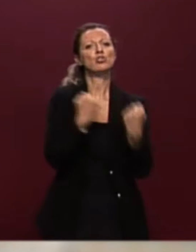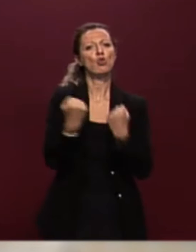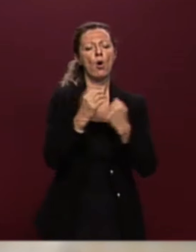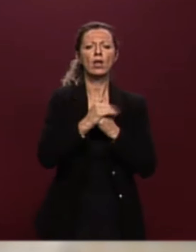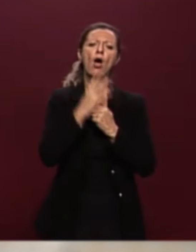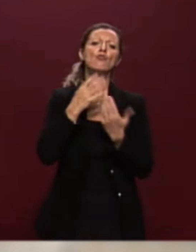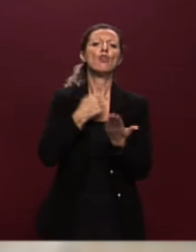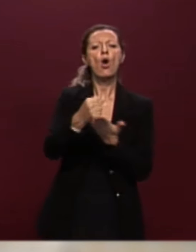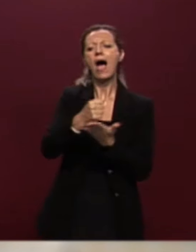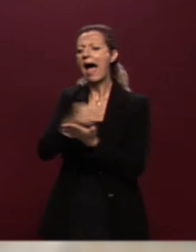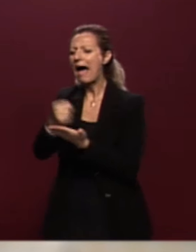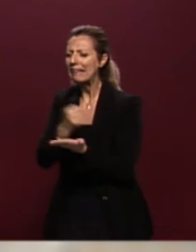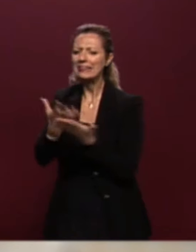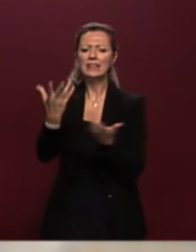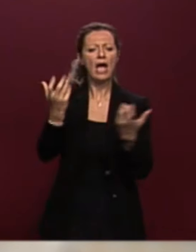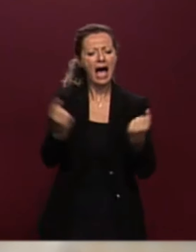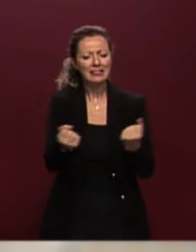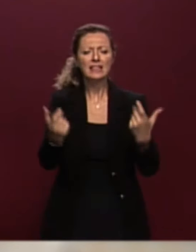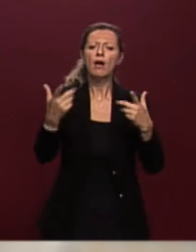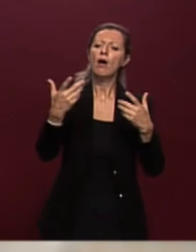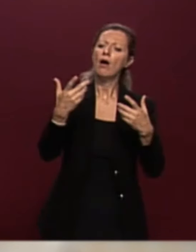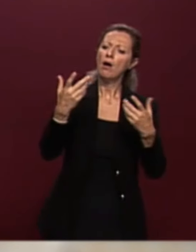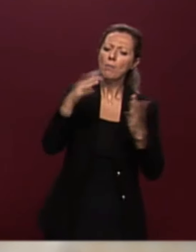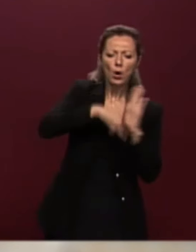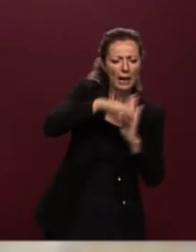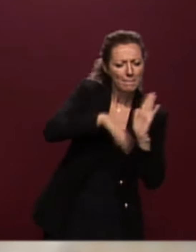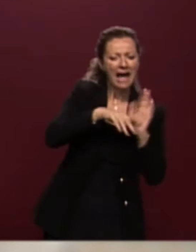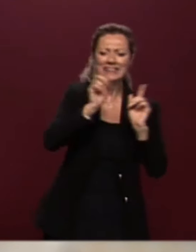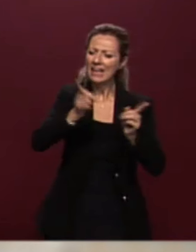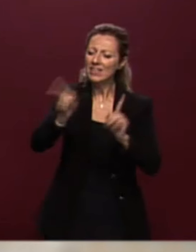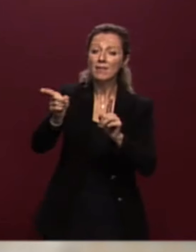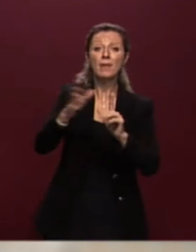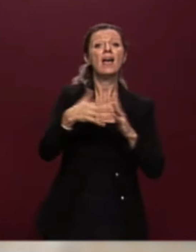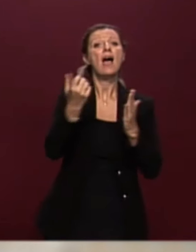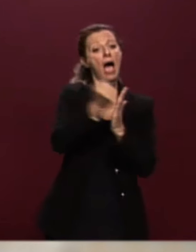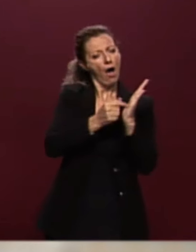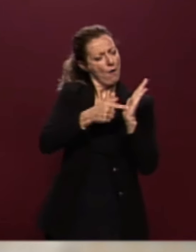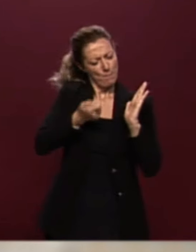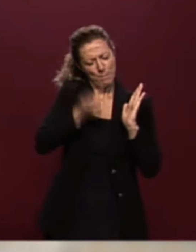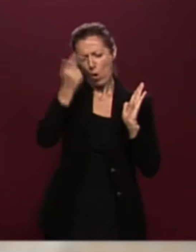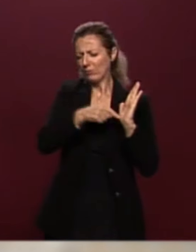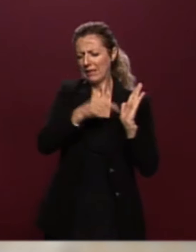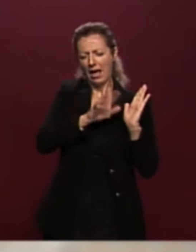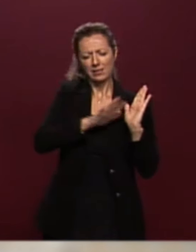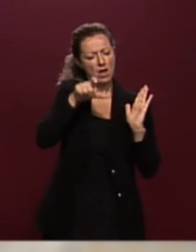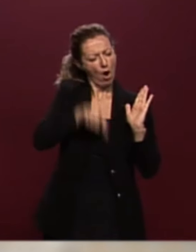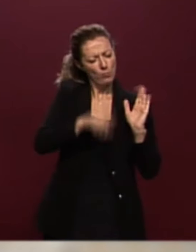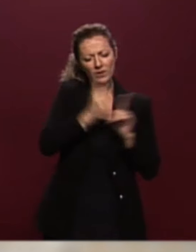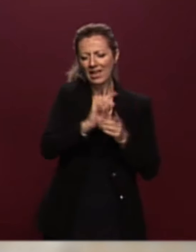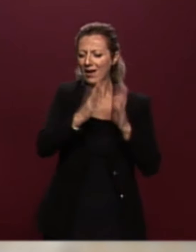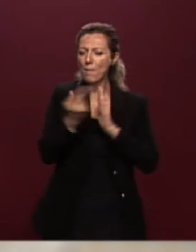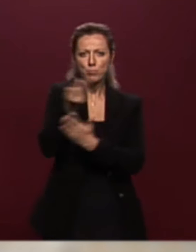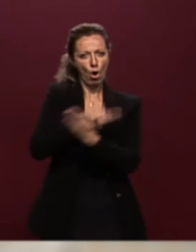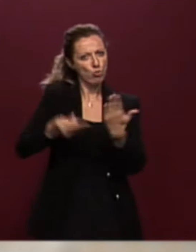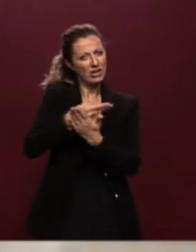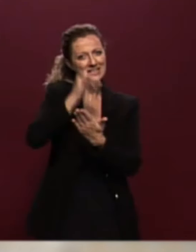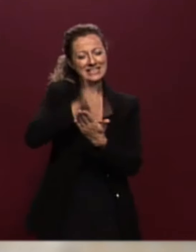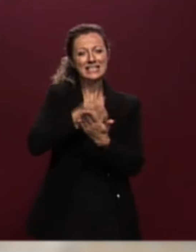atti compiuti o programmati, atti che sono fondamentali per dare forma ai progetti, ma che